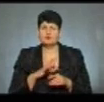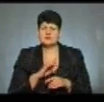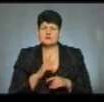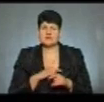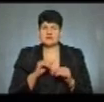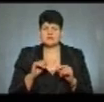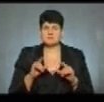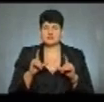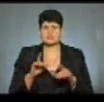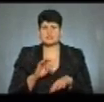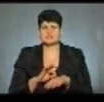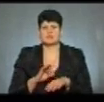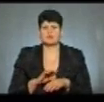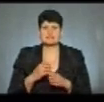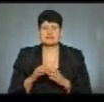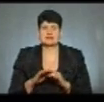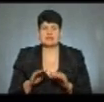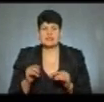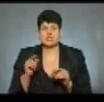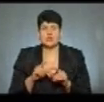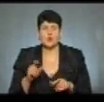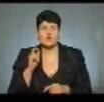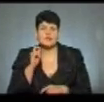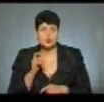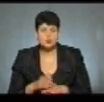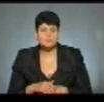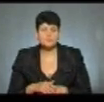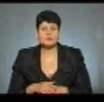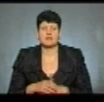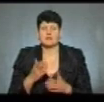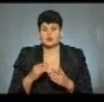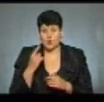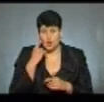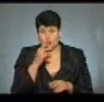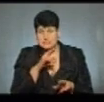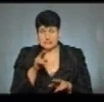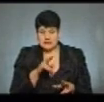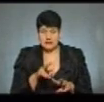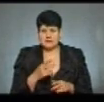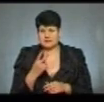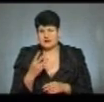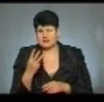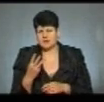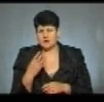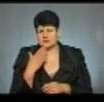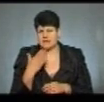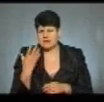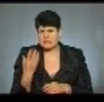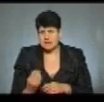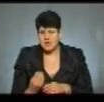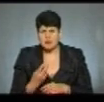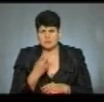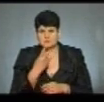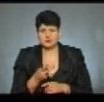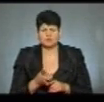зростання захворюваності серед дітей шкільного віку. Відповідно, якщо оцінили, наприклад, можливо, 2 чи 3 останніх дня, і де